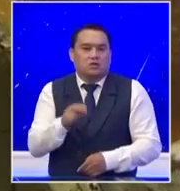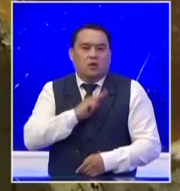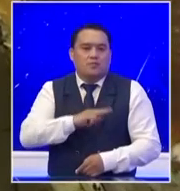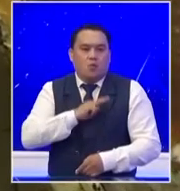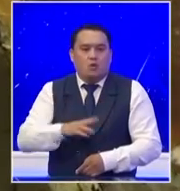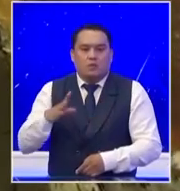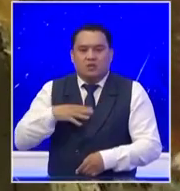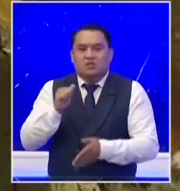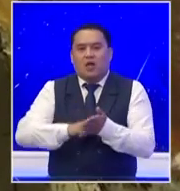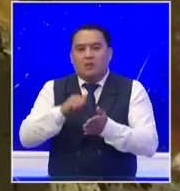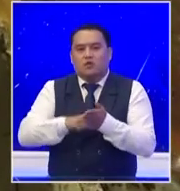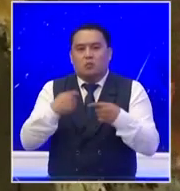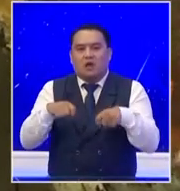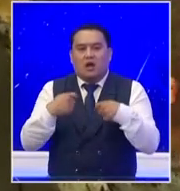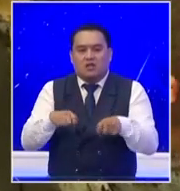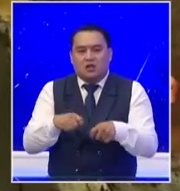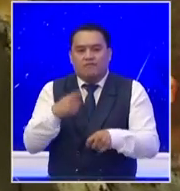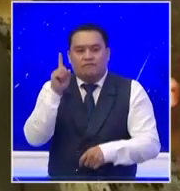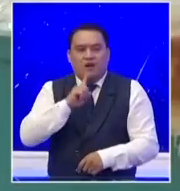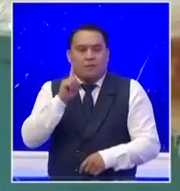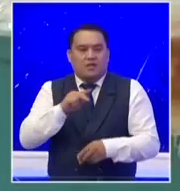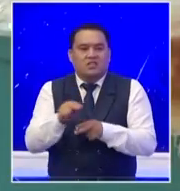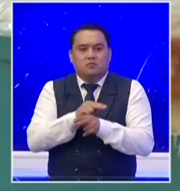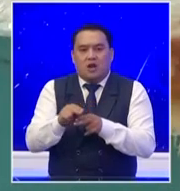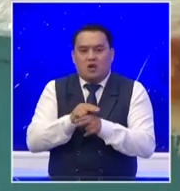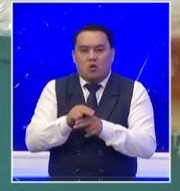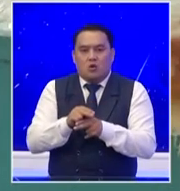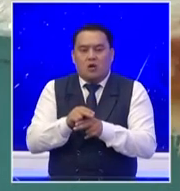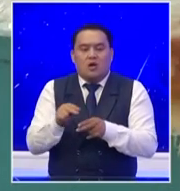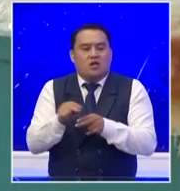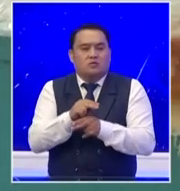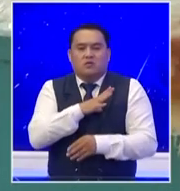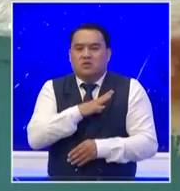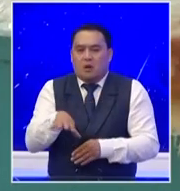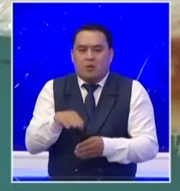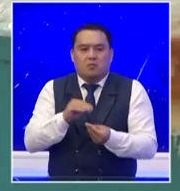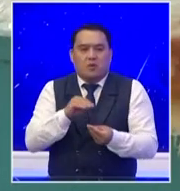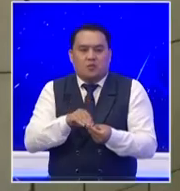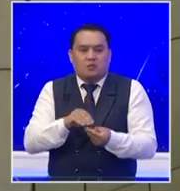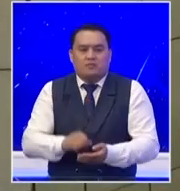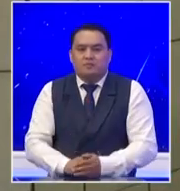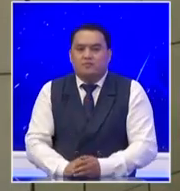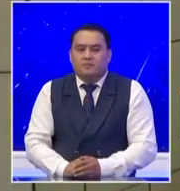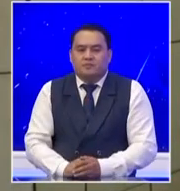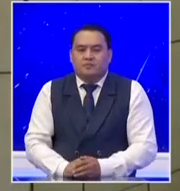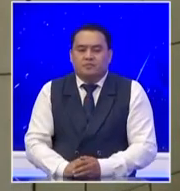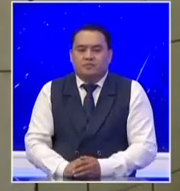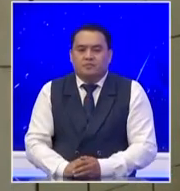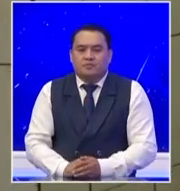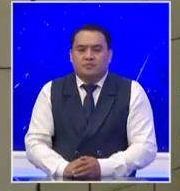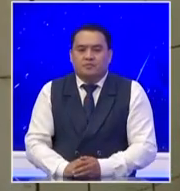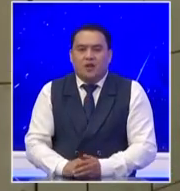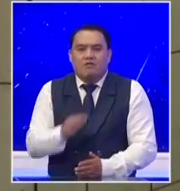СЭС сделали замечание продавцам и дали время на исправление. Увы, все осталось в прежнем виде. Во времена чрезвычайного